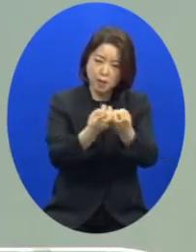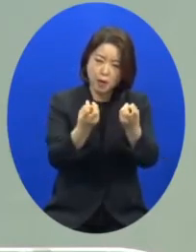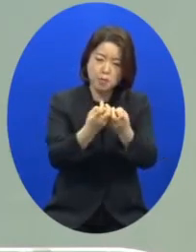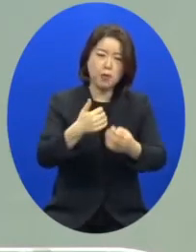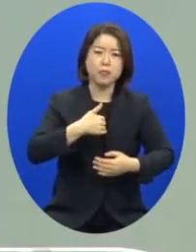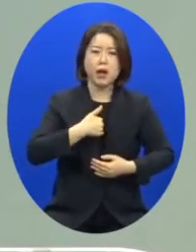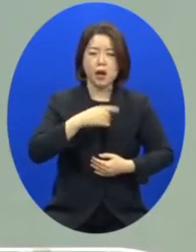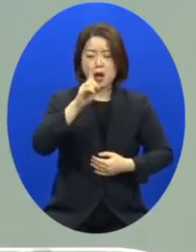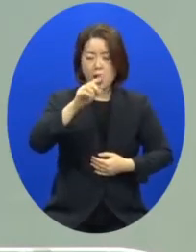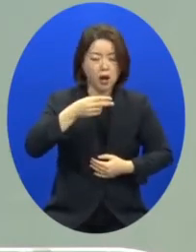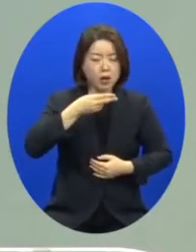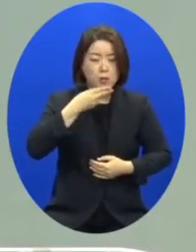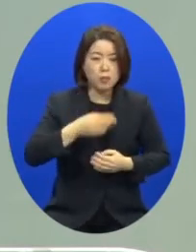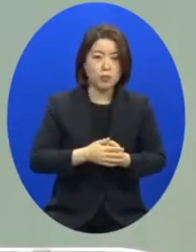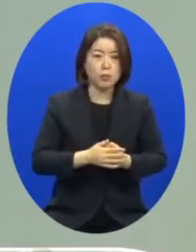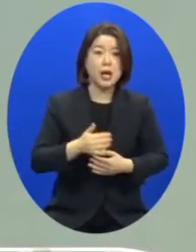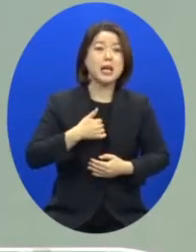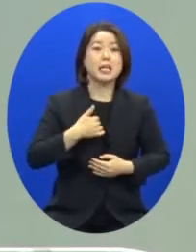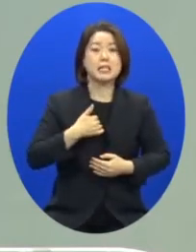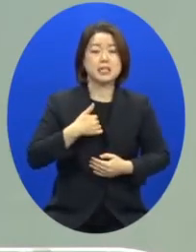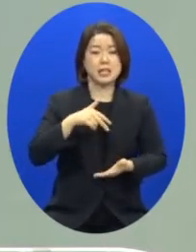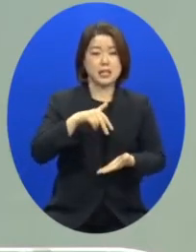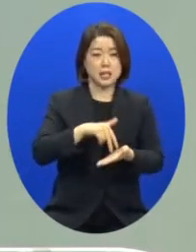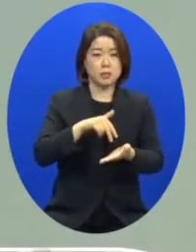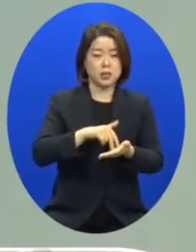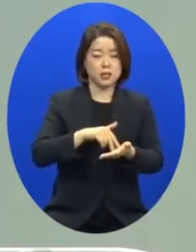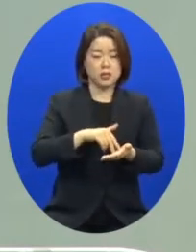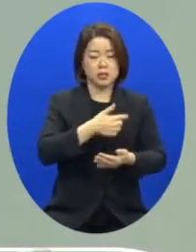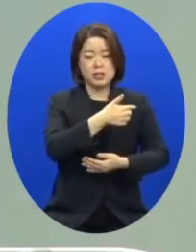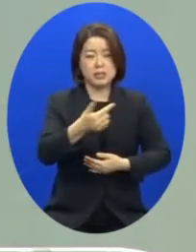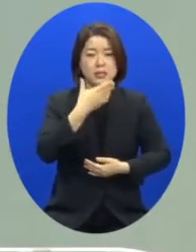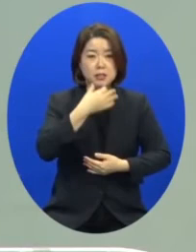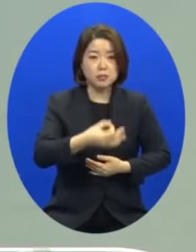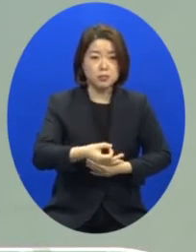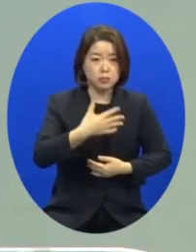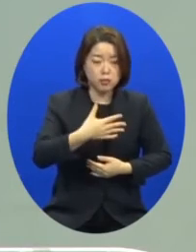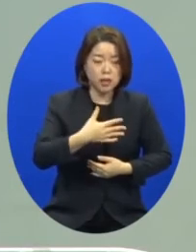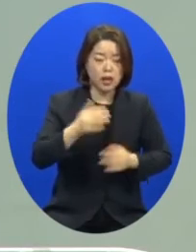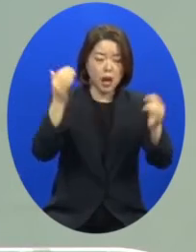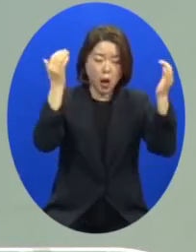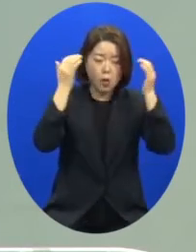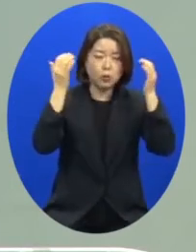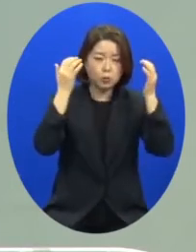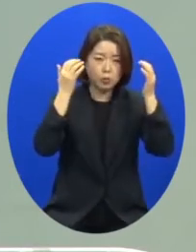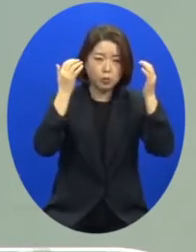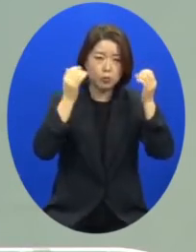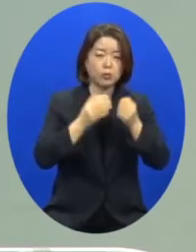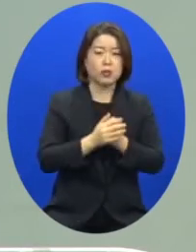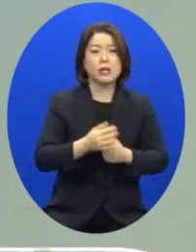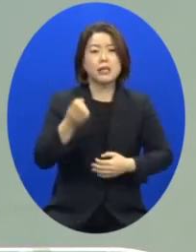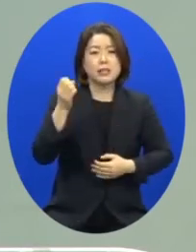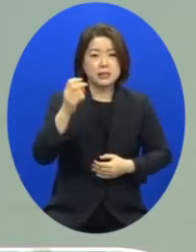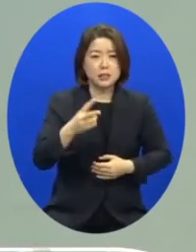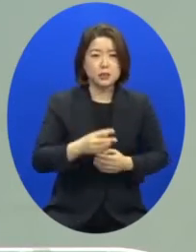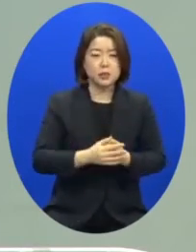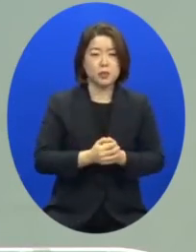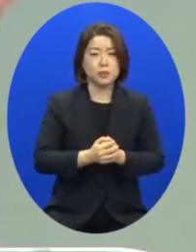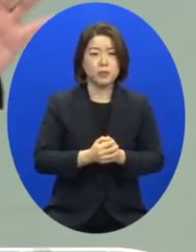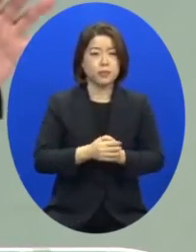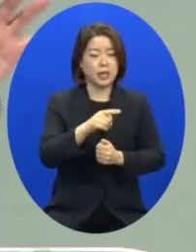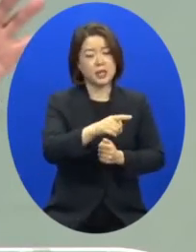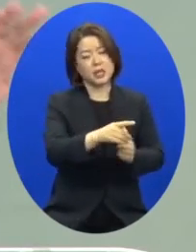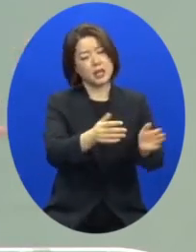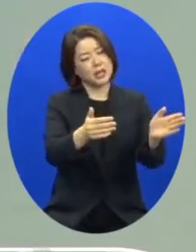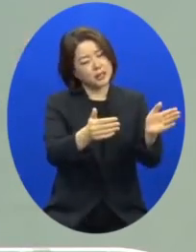아무것도 없었어요 그건 저에게 큰 불행이 얻고 고통이 얻고 그리고 정말 이렇게